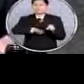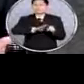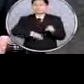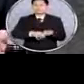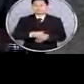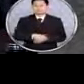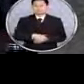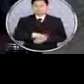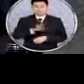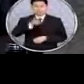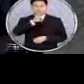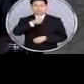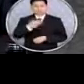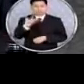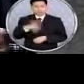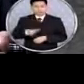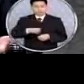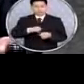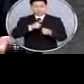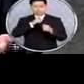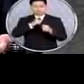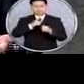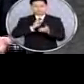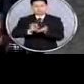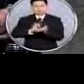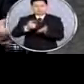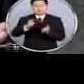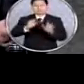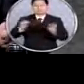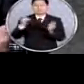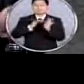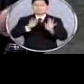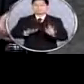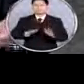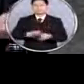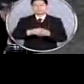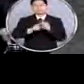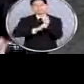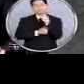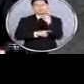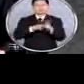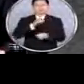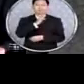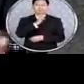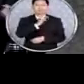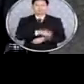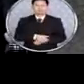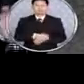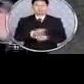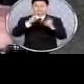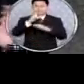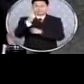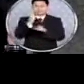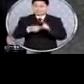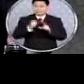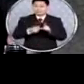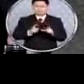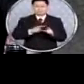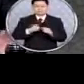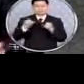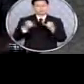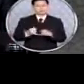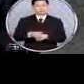些养水重电的问题，但是到目前为止，我们的法律根本是形同虚设，电力公司在排